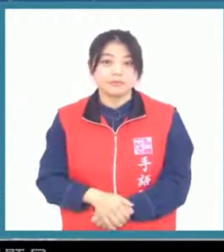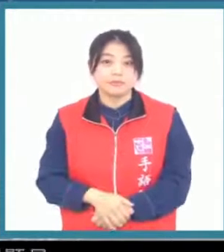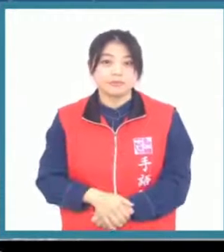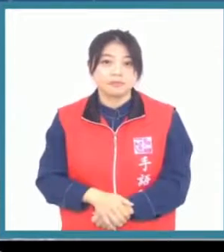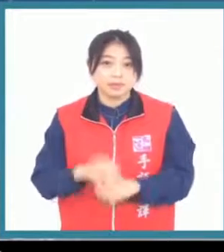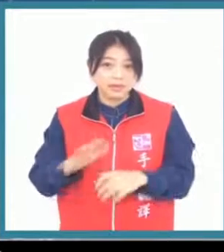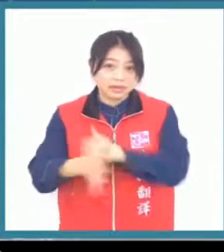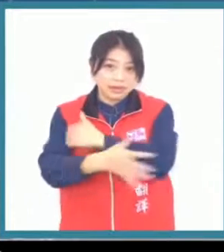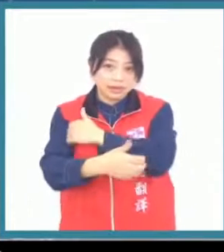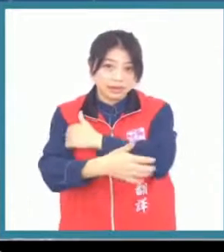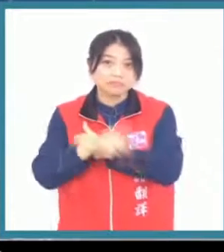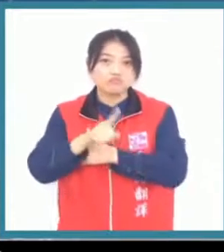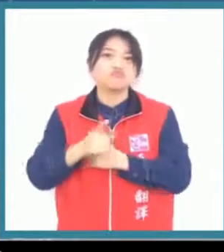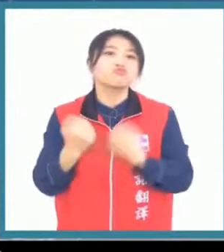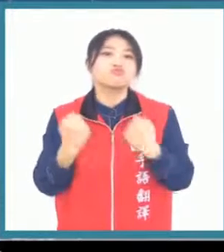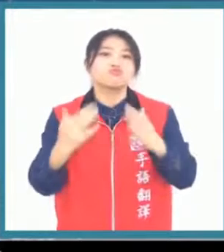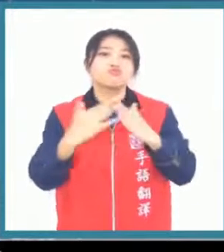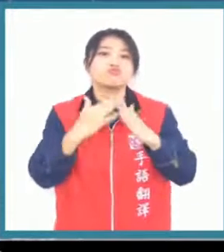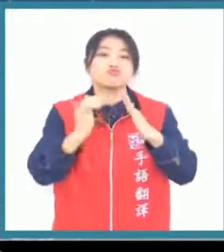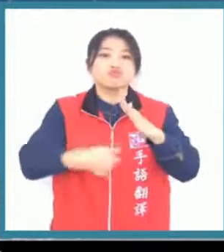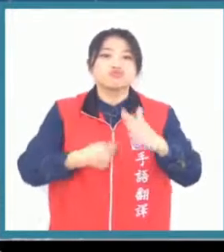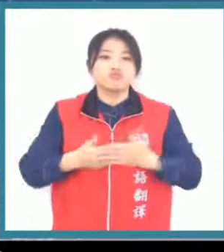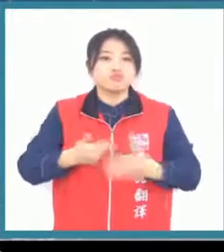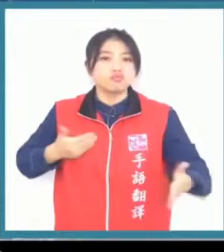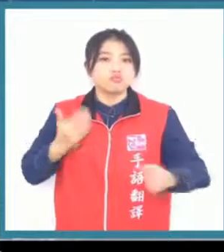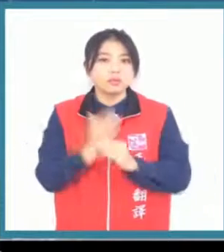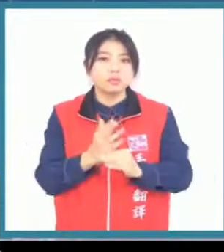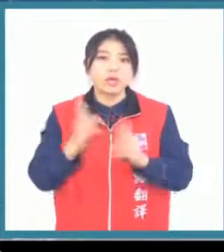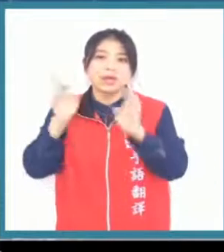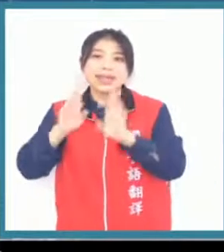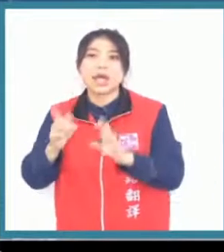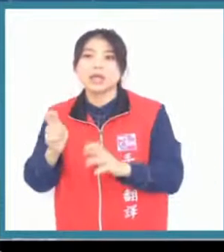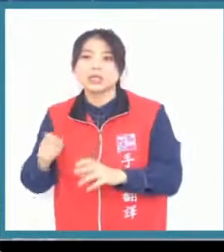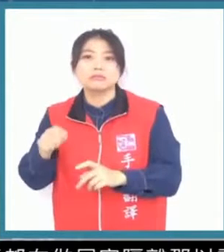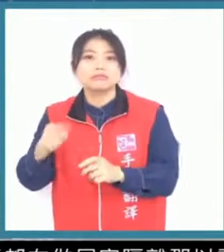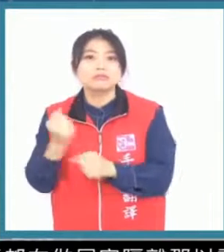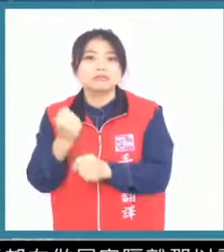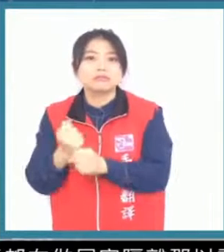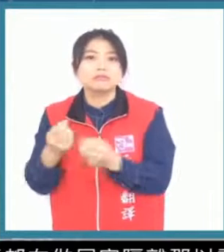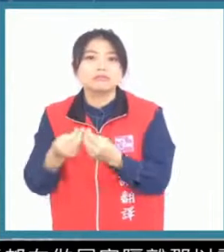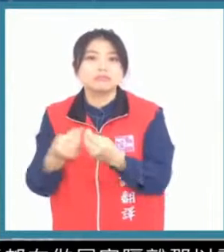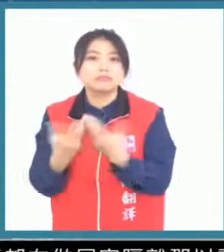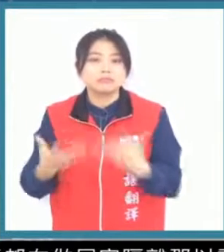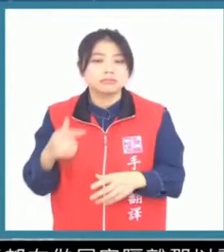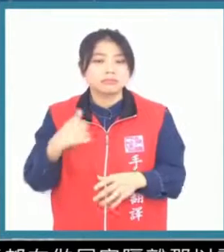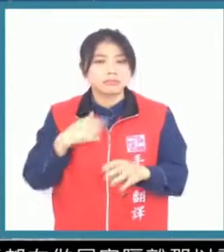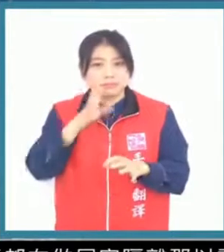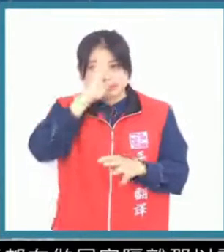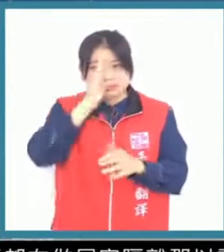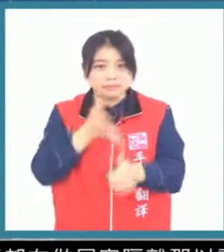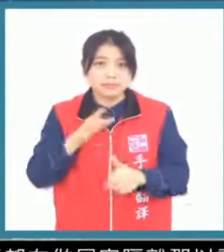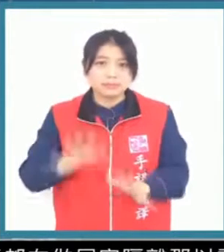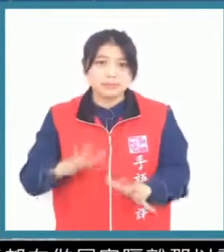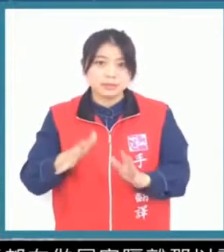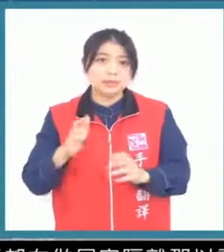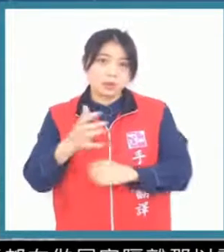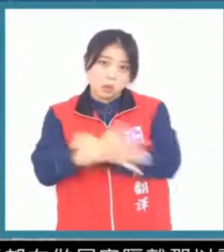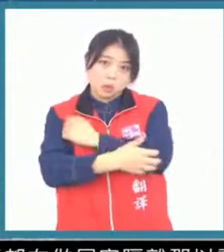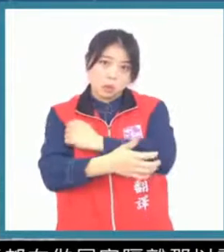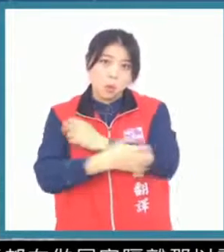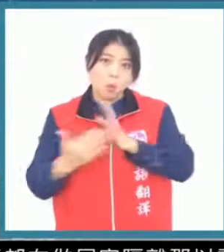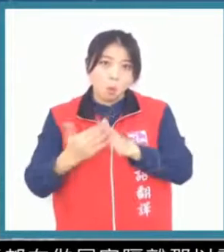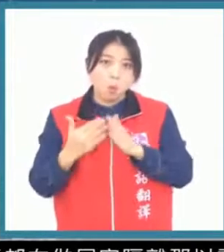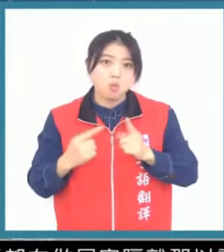工都在做居家隔离，那以电子围仪的部分，那想请问一下，就是请员工要去做二采的时候，